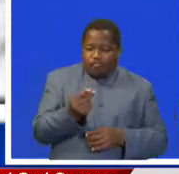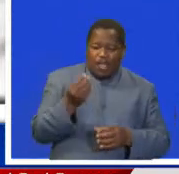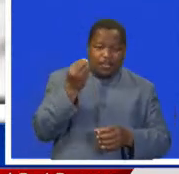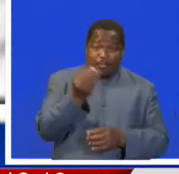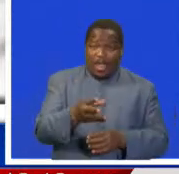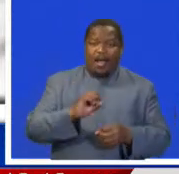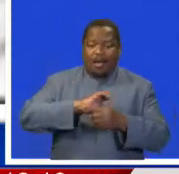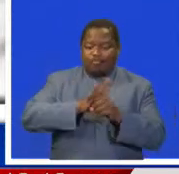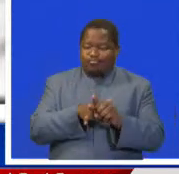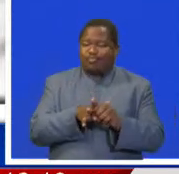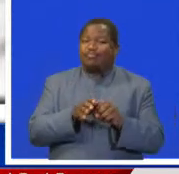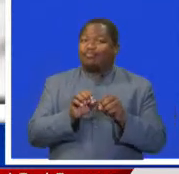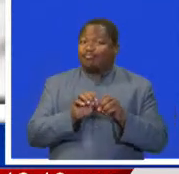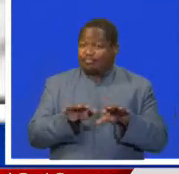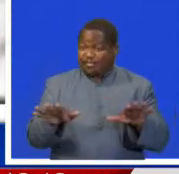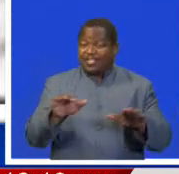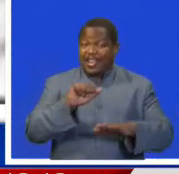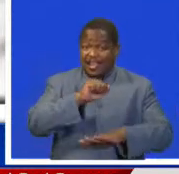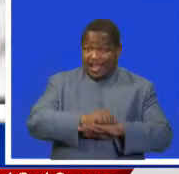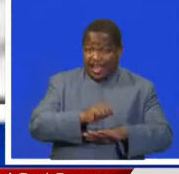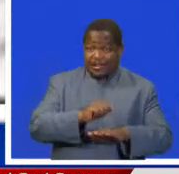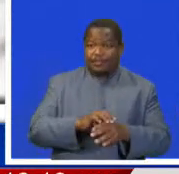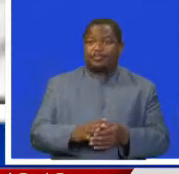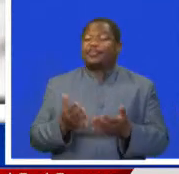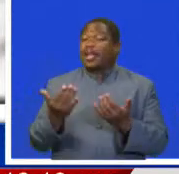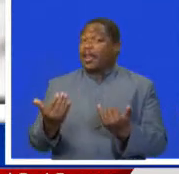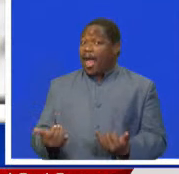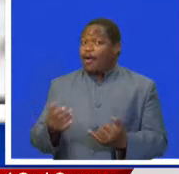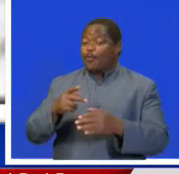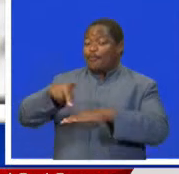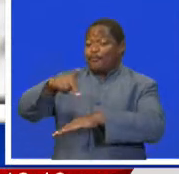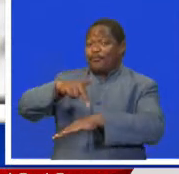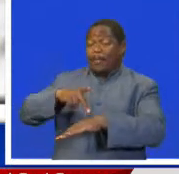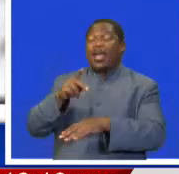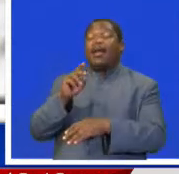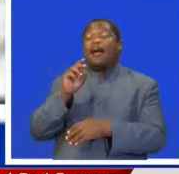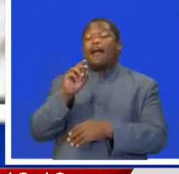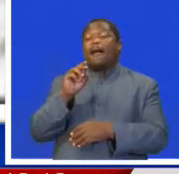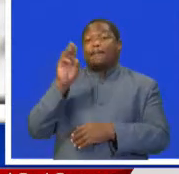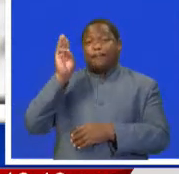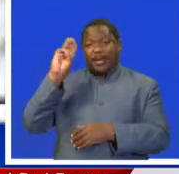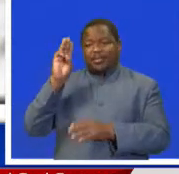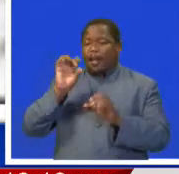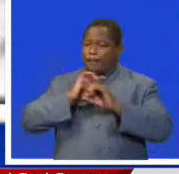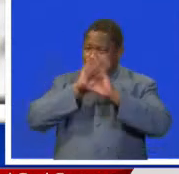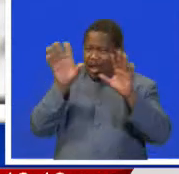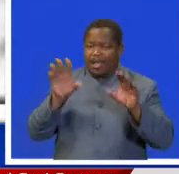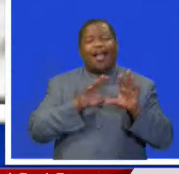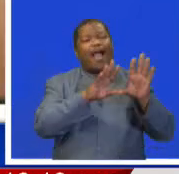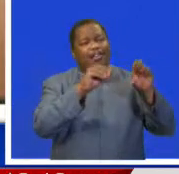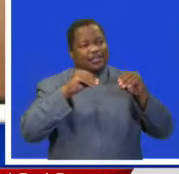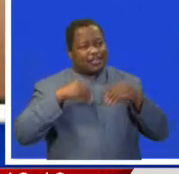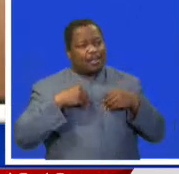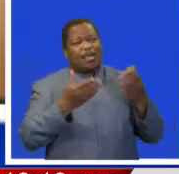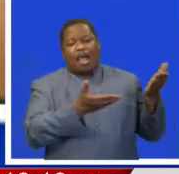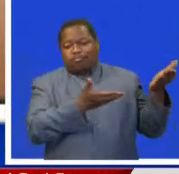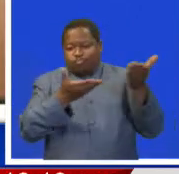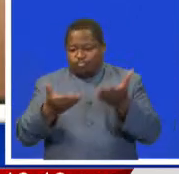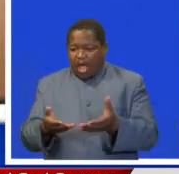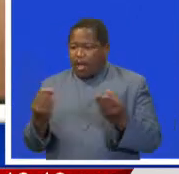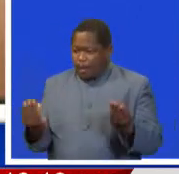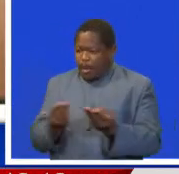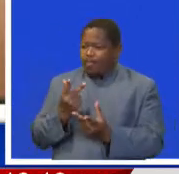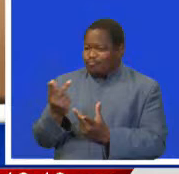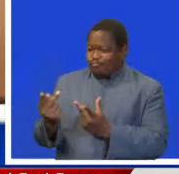khambi lihlolwe kuyembi kwebandla elitawucinisekisa sive sakhe kuthi leli khambi litelwe ukutosinzisa impilo taso. Akhuluma